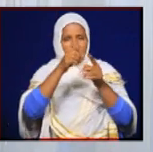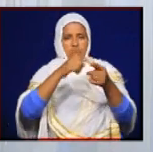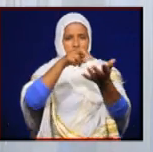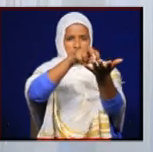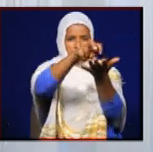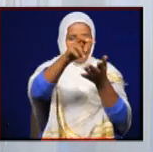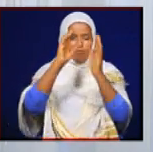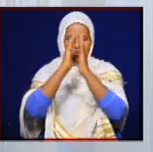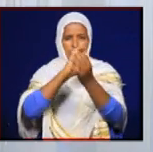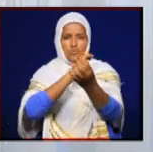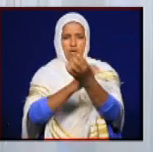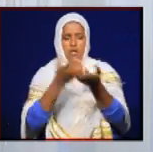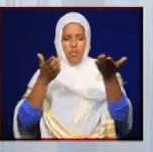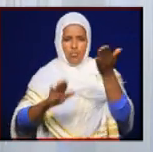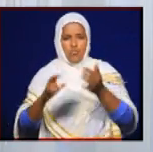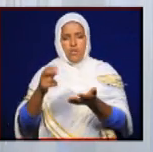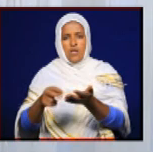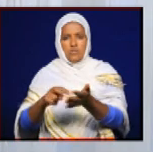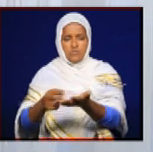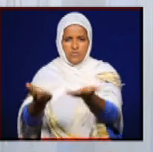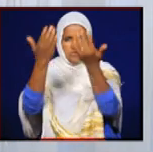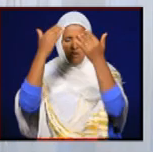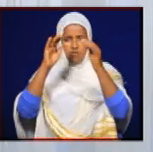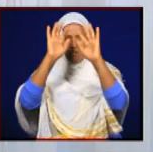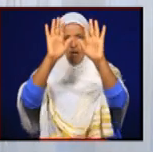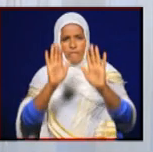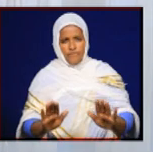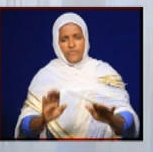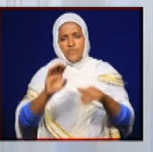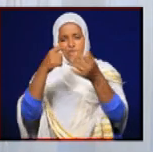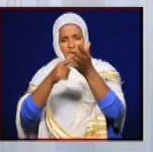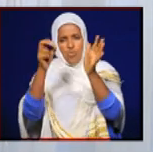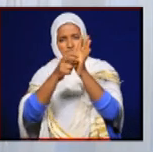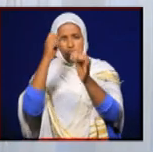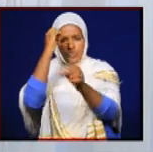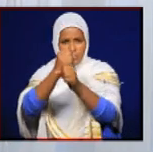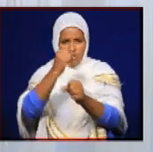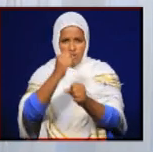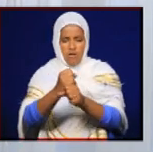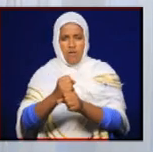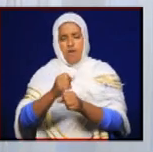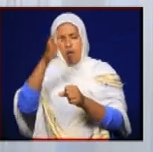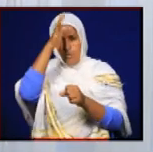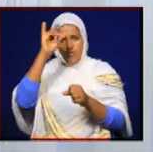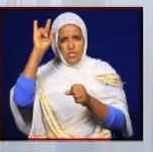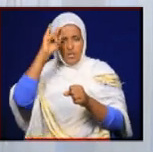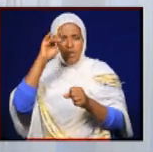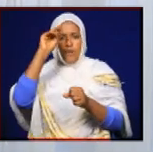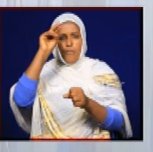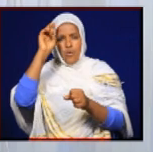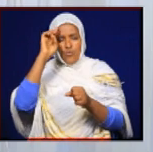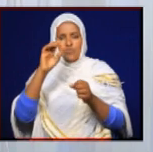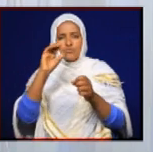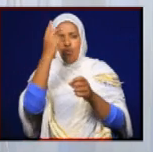ተጉዛል በጸሎት ኃይል ሙት አስነስተሃል ገርልት አምርህን የወንጌሉ ሥራ አቡነ ዜና ማርቆስ